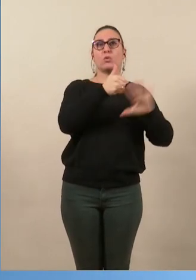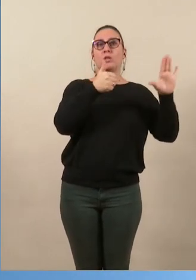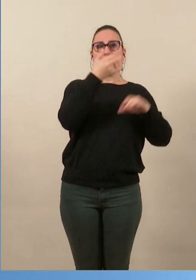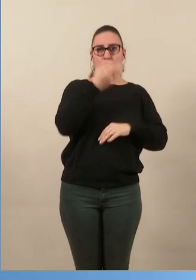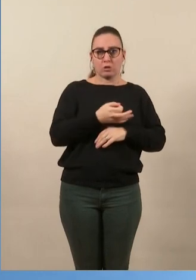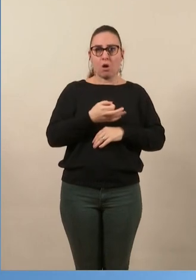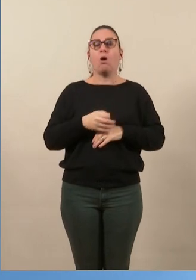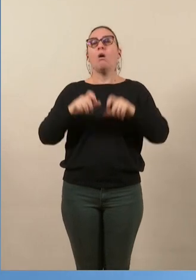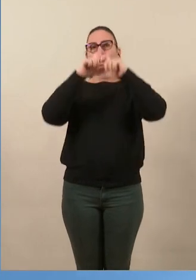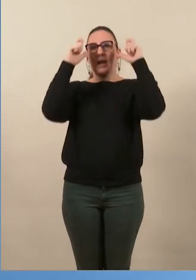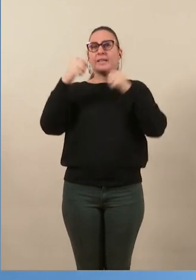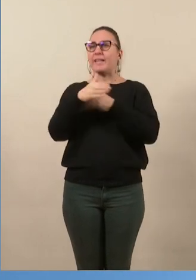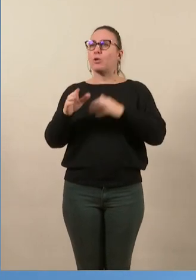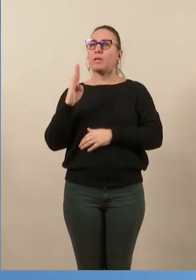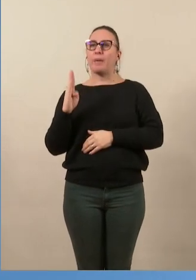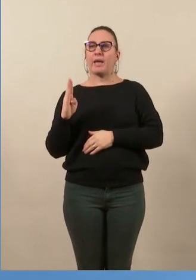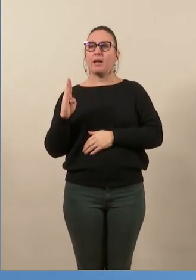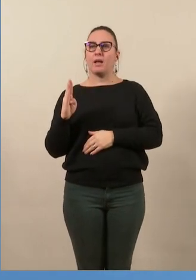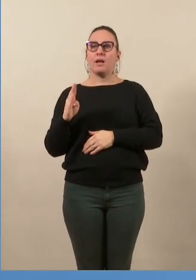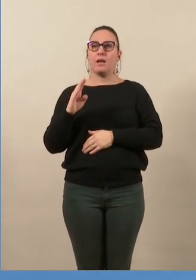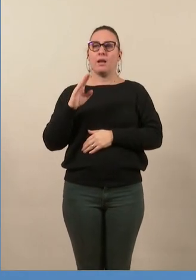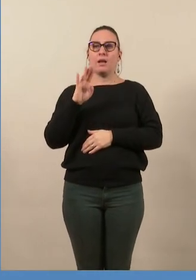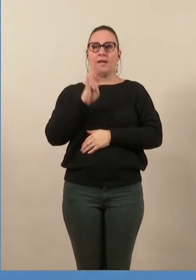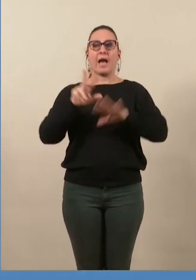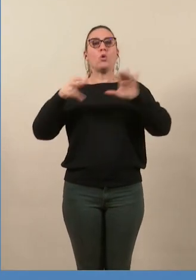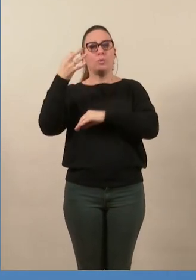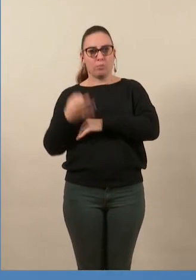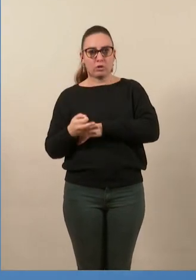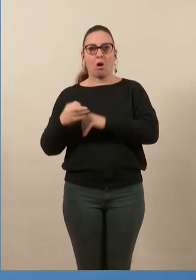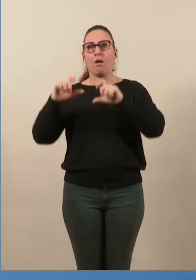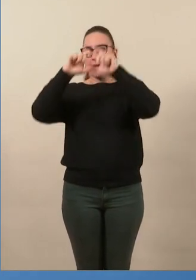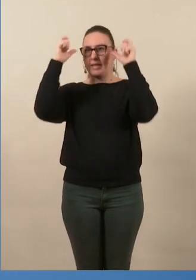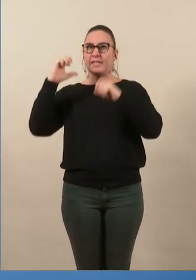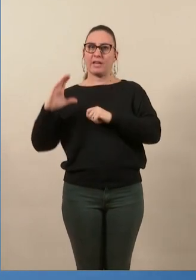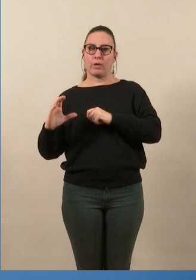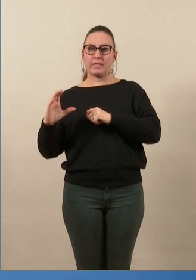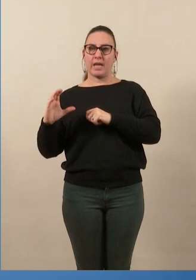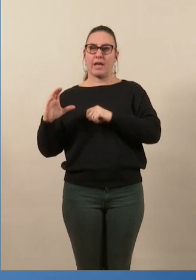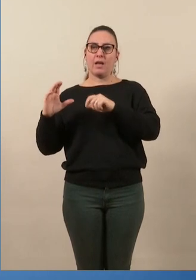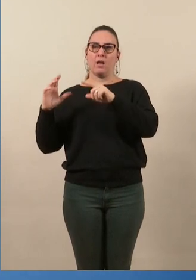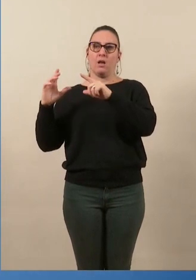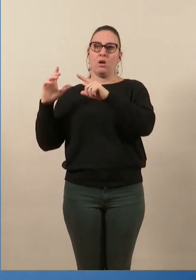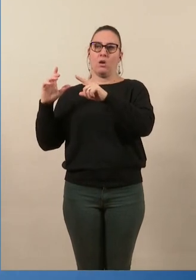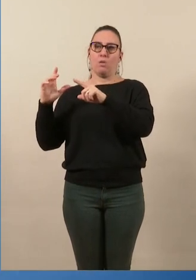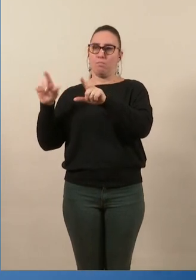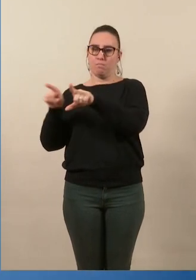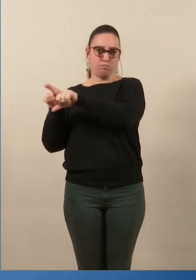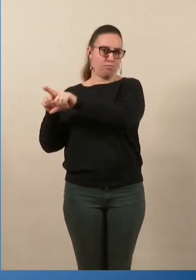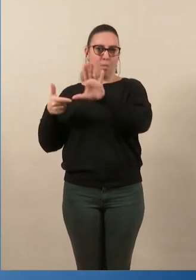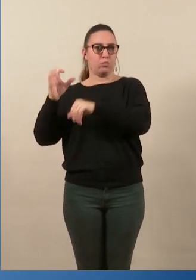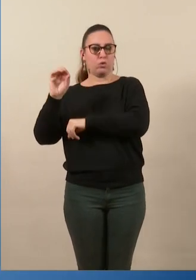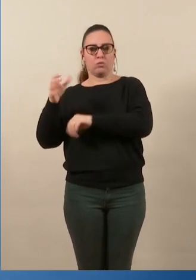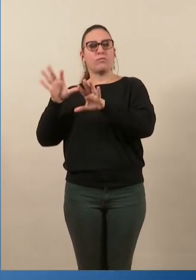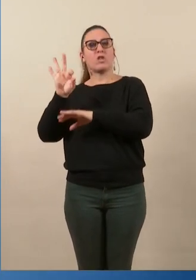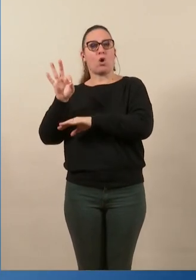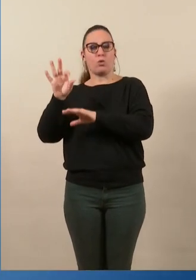catégorie B et 48 % en catégorie C ce qui démontre que que dans la fonction publique territoriale en tout cas chez nous mais c'est un constat qu'on